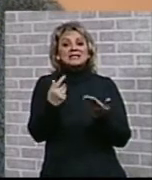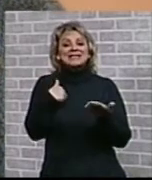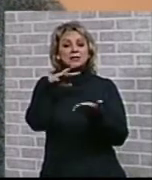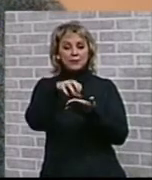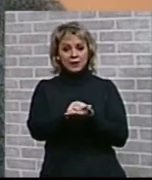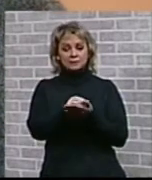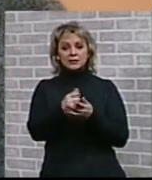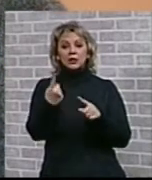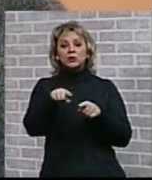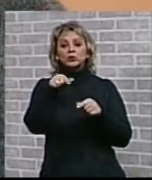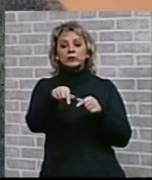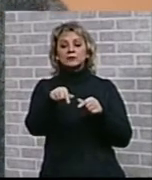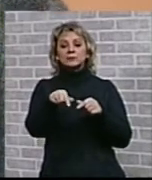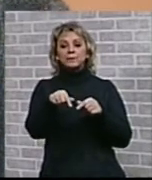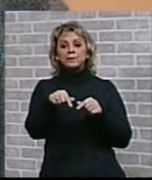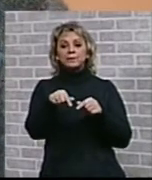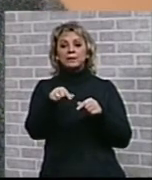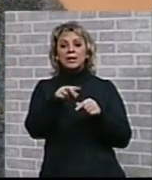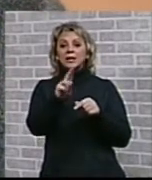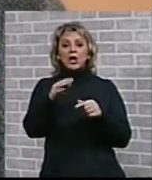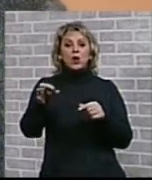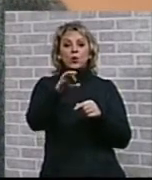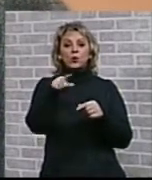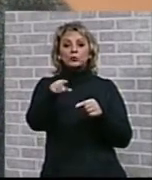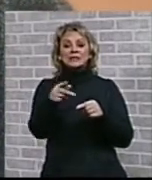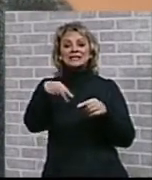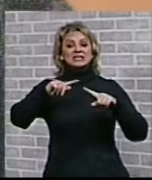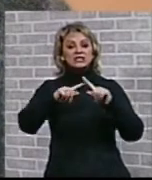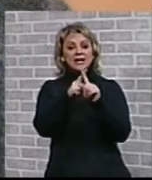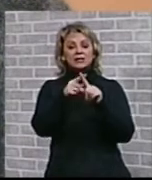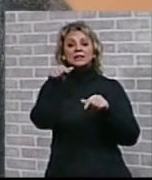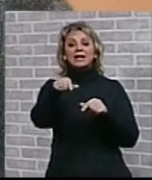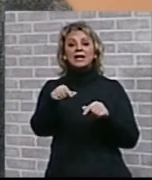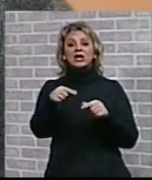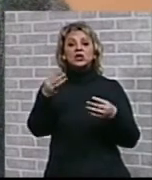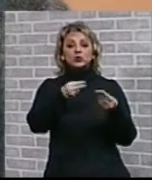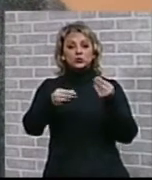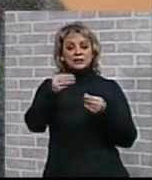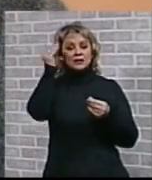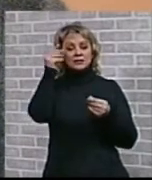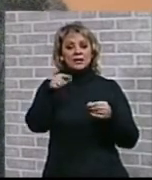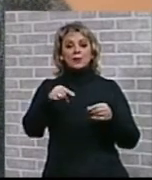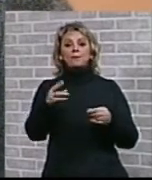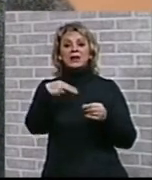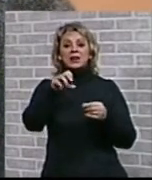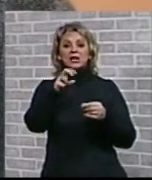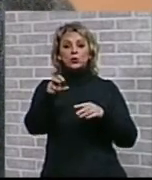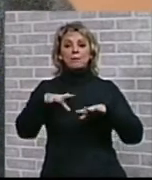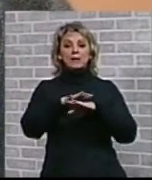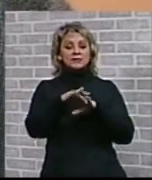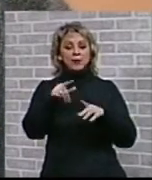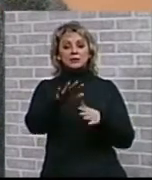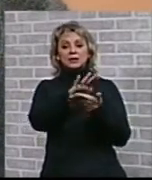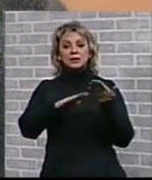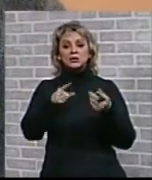занимаемся. То есть это вот некая область на стыке робототехники, искусственного интеллекта, прикладной математики и так далее.